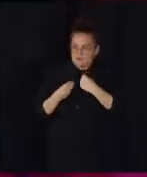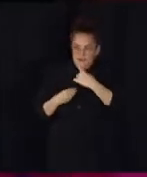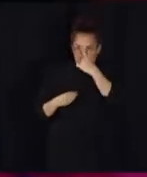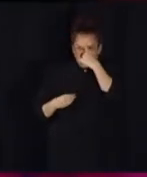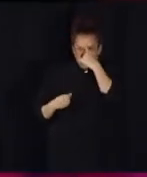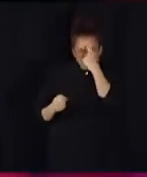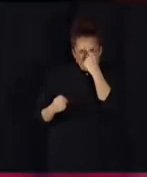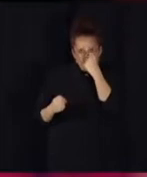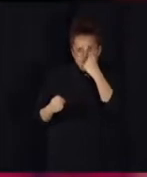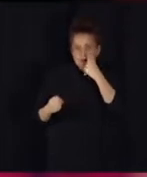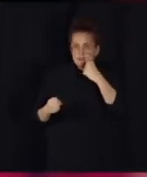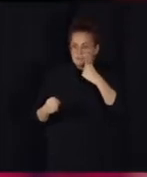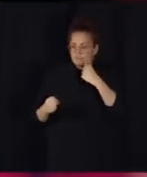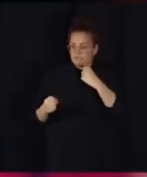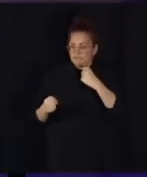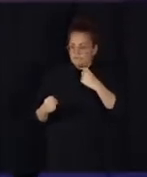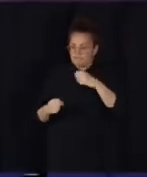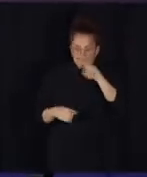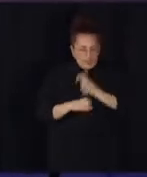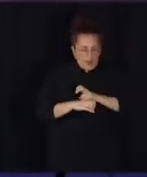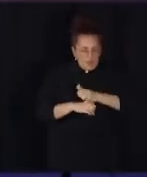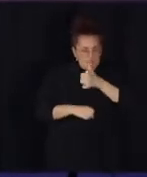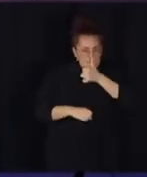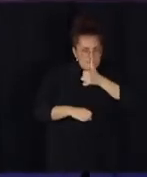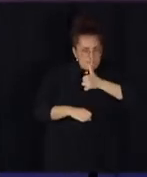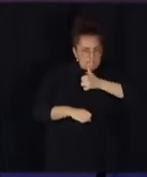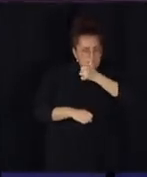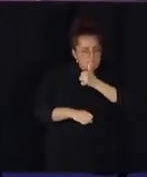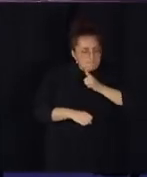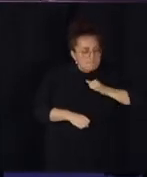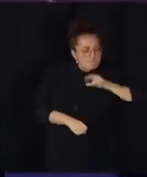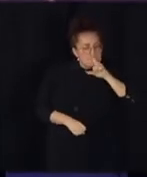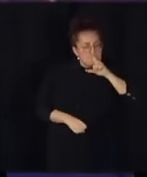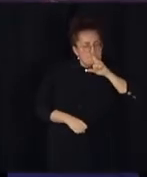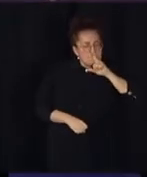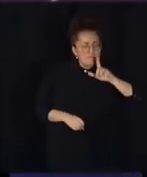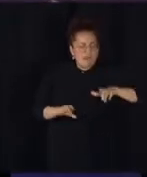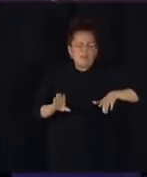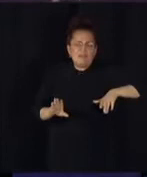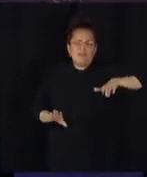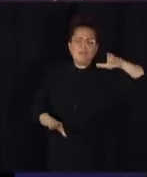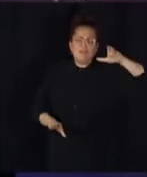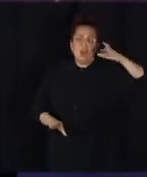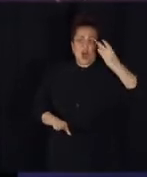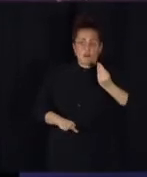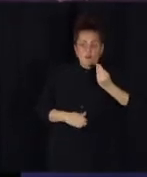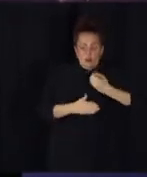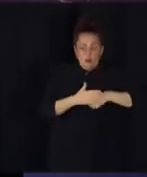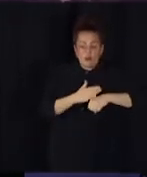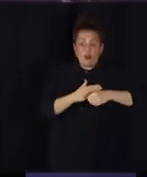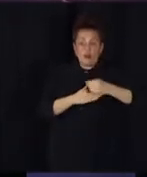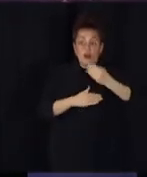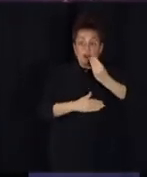rage. Et elle nous l'a communiqué à nous, ses enfants et ses petits-enfants, pour faire en sorte que nous